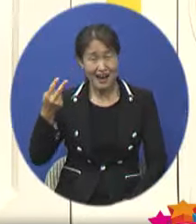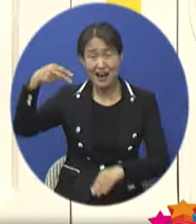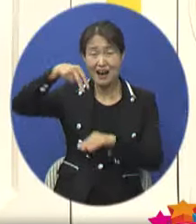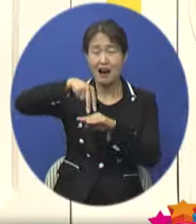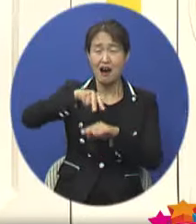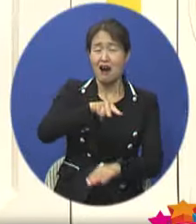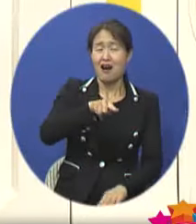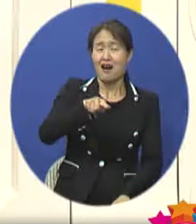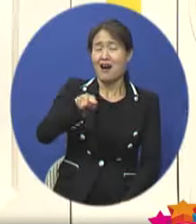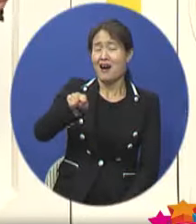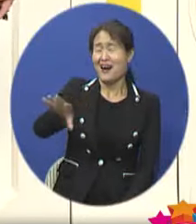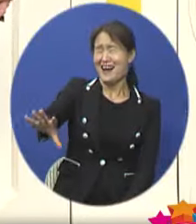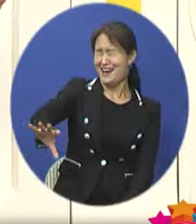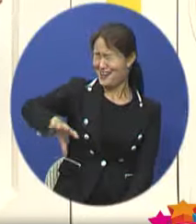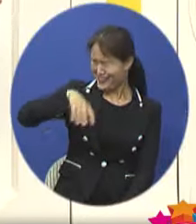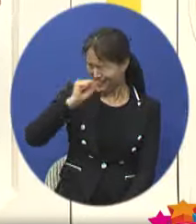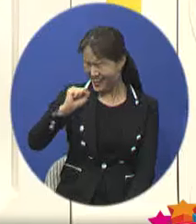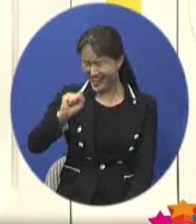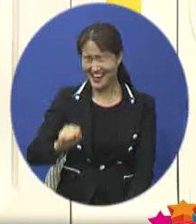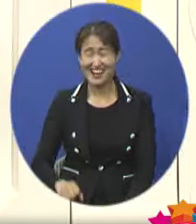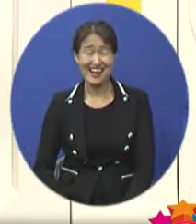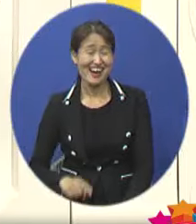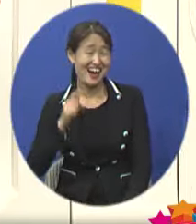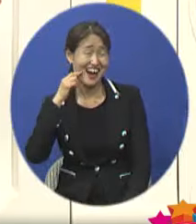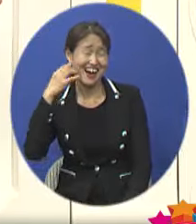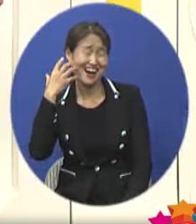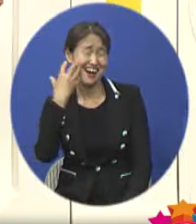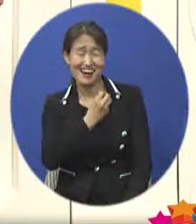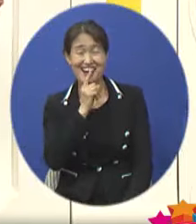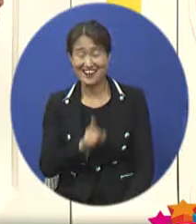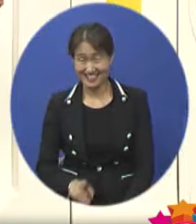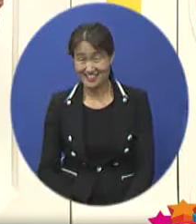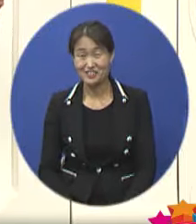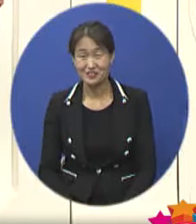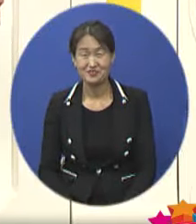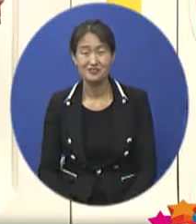좋습니다. 아, 경치가 아주 아름답죠? 예. 아,